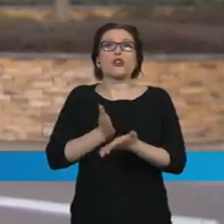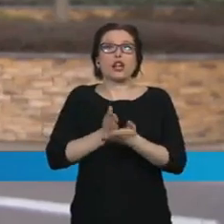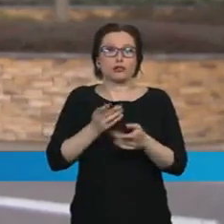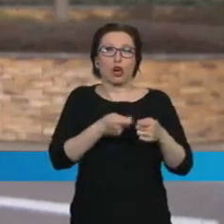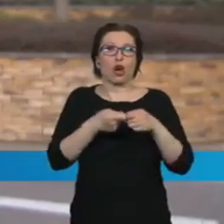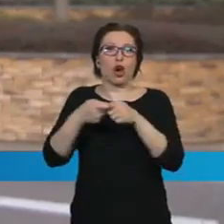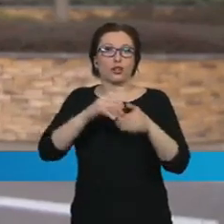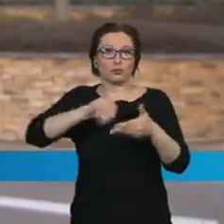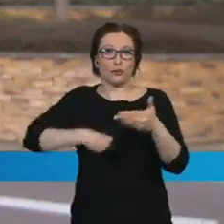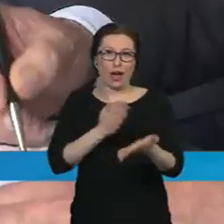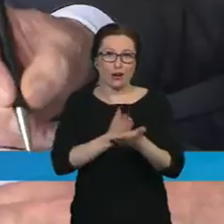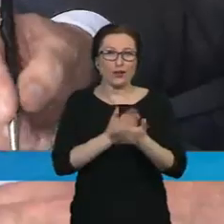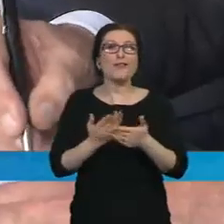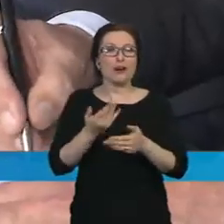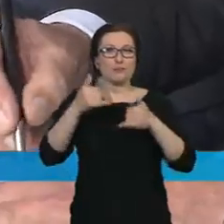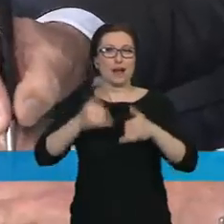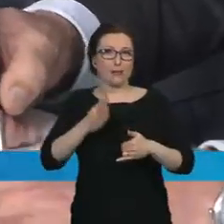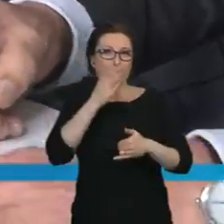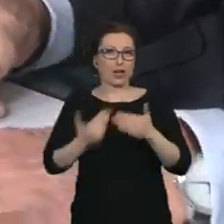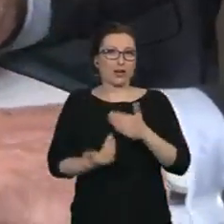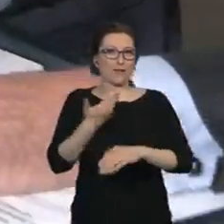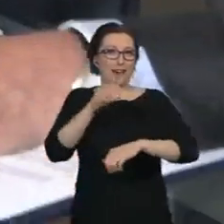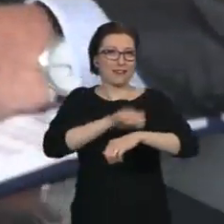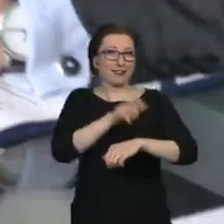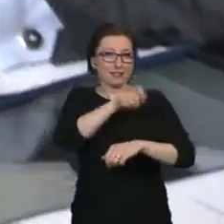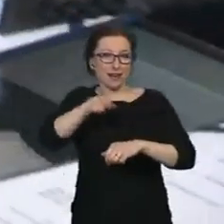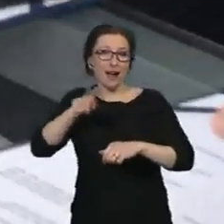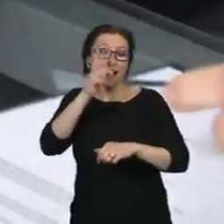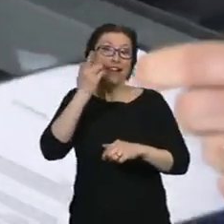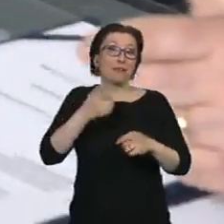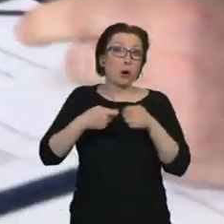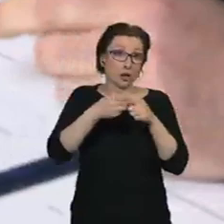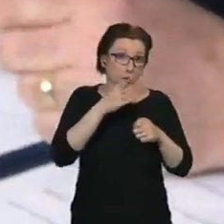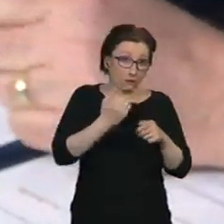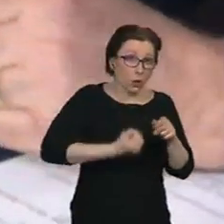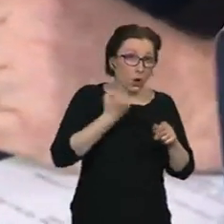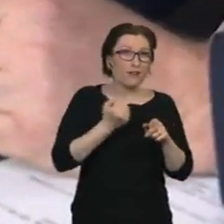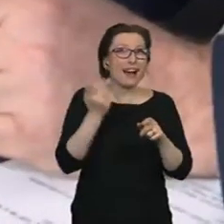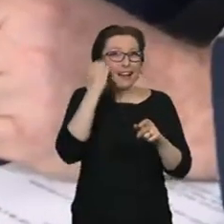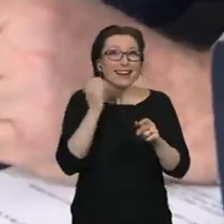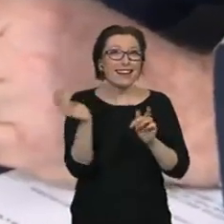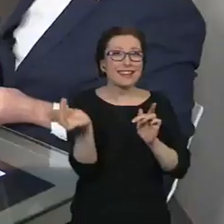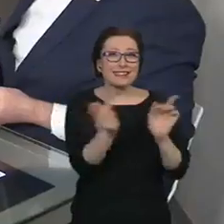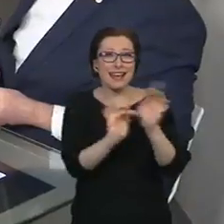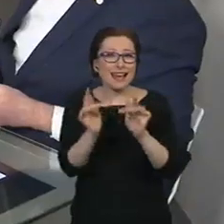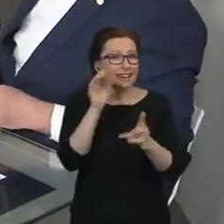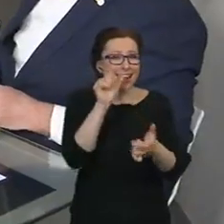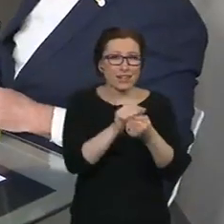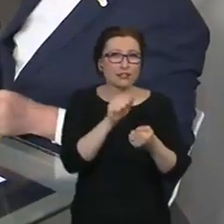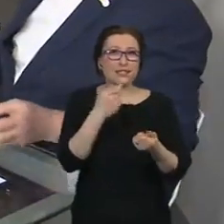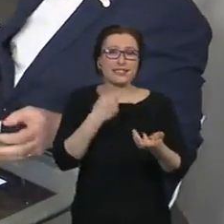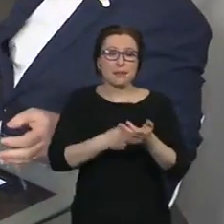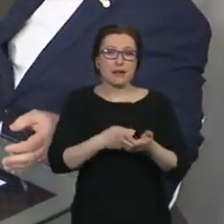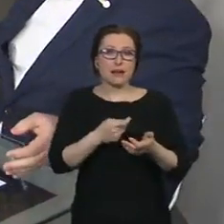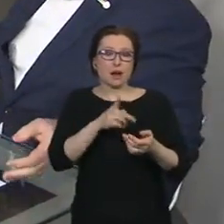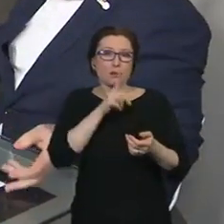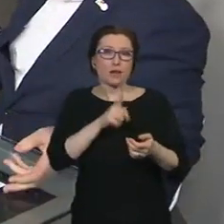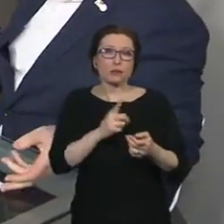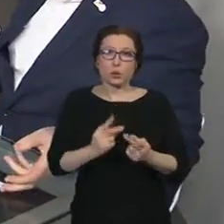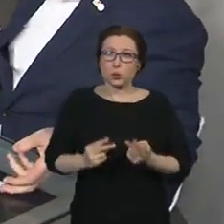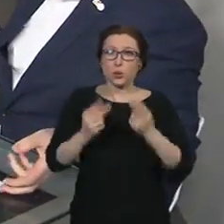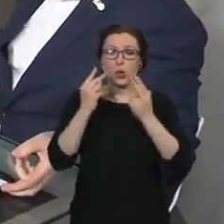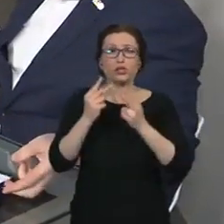koaliční smlouva, že Praha bude mít novou radu. Otázkou je, jak ta koalice bude fungovat. Ti lidé si natolik nevěří, že tam opravdu bylo